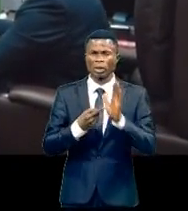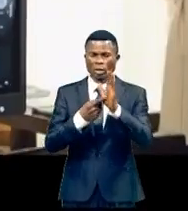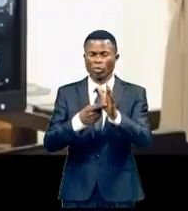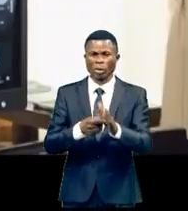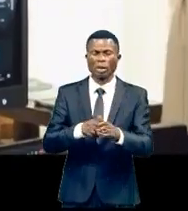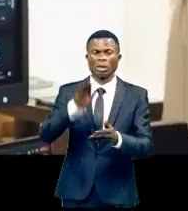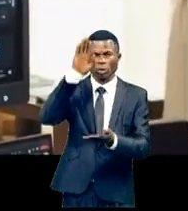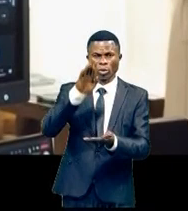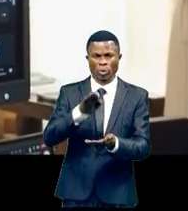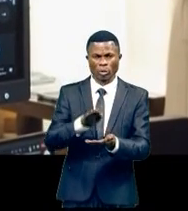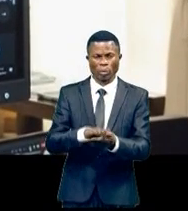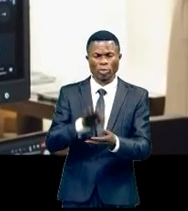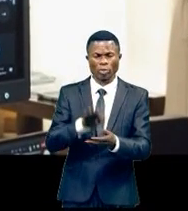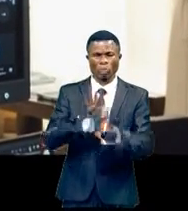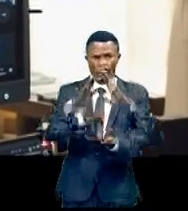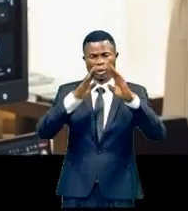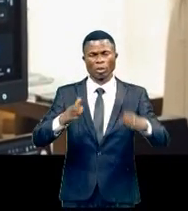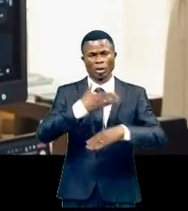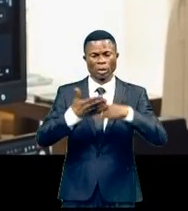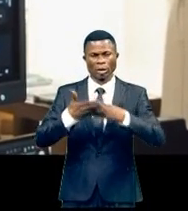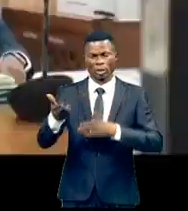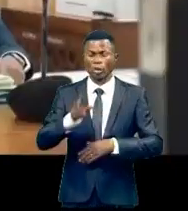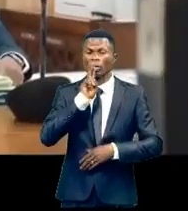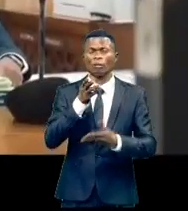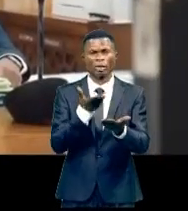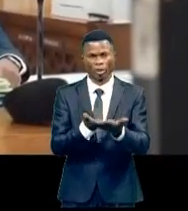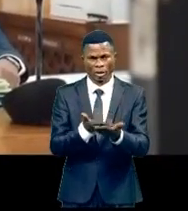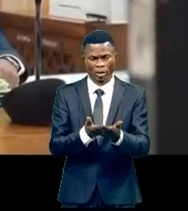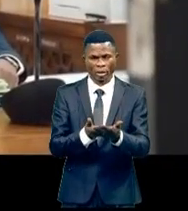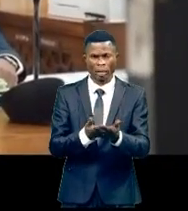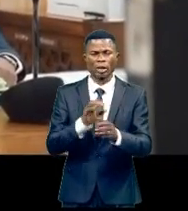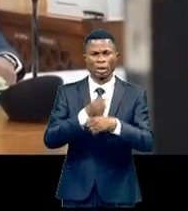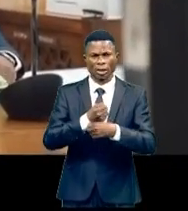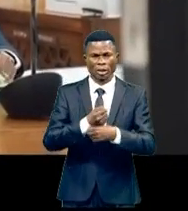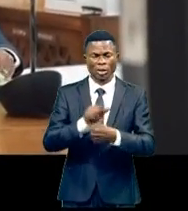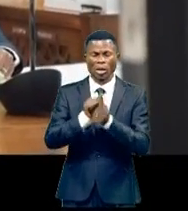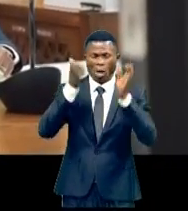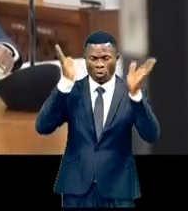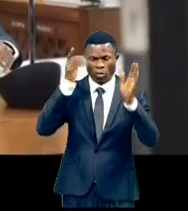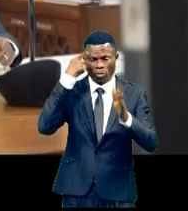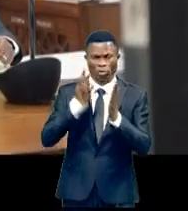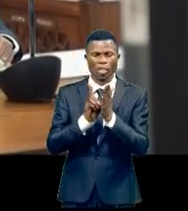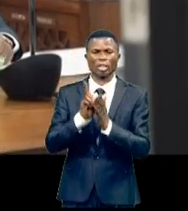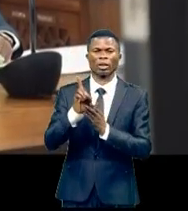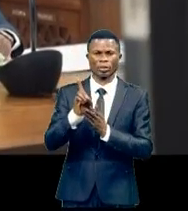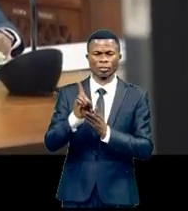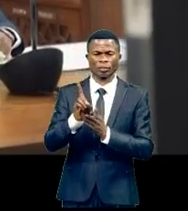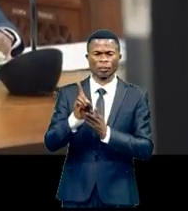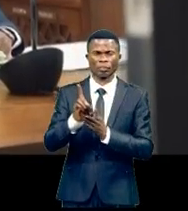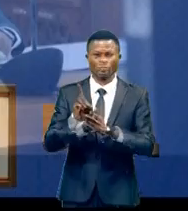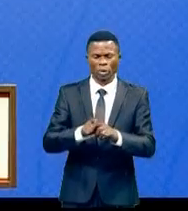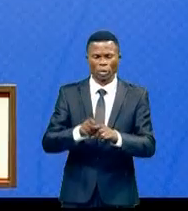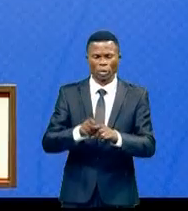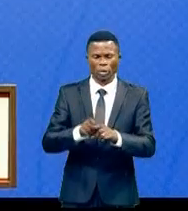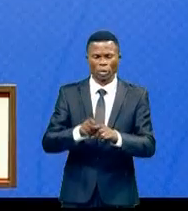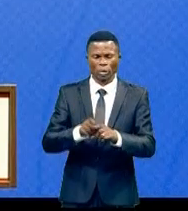en termes d'infrastructures. Cette réalité constitue une entrave à son développement. Le président de la